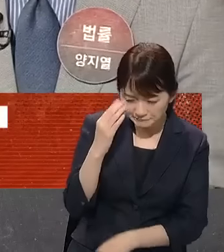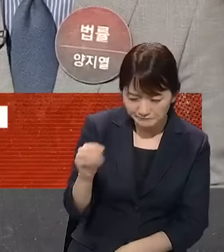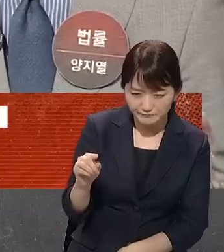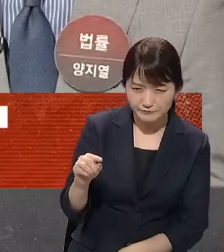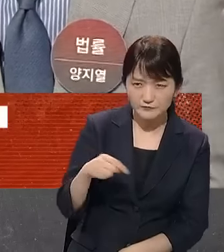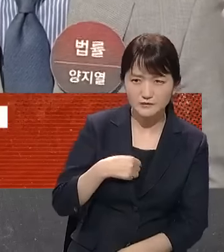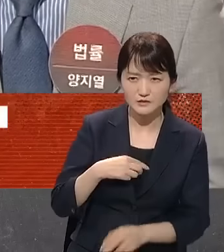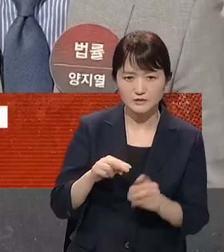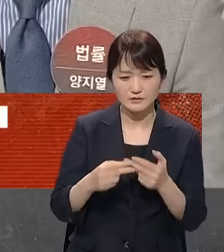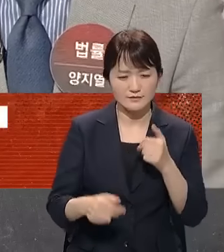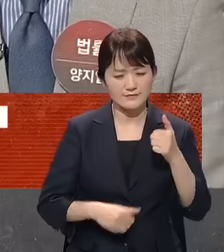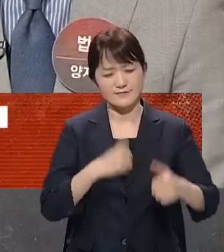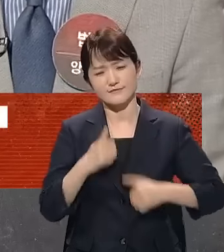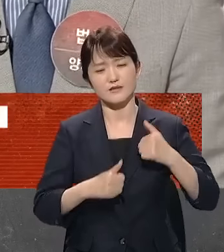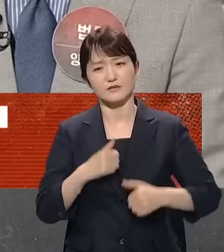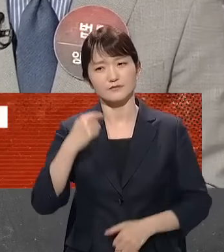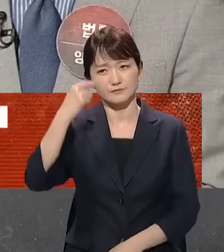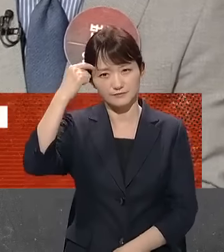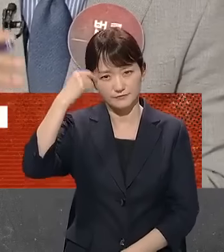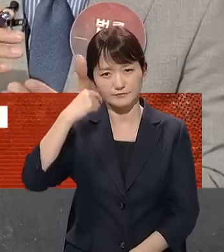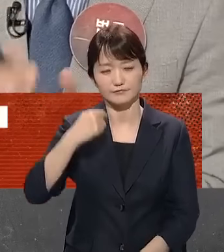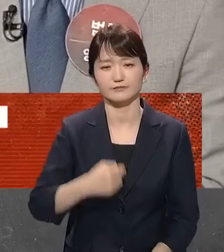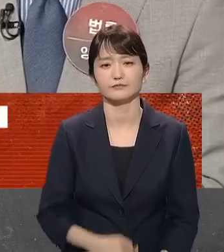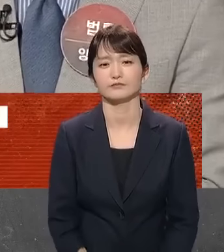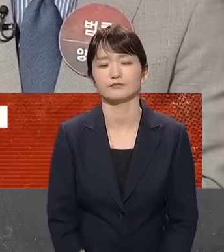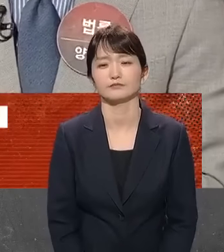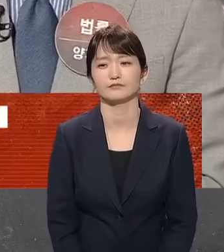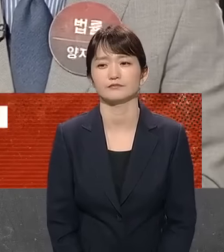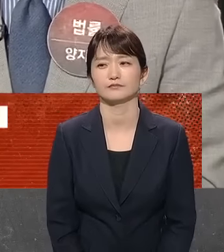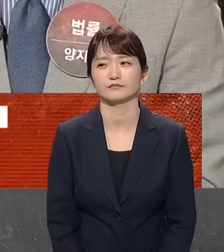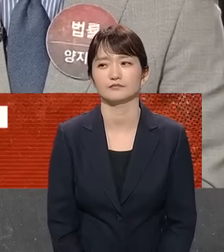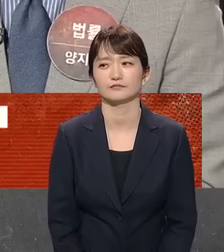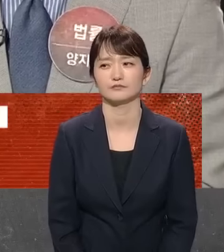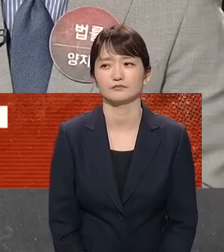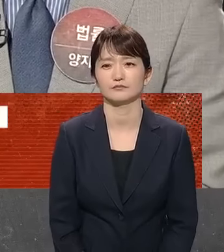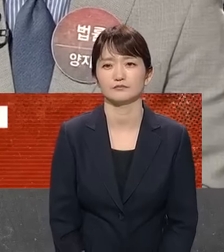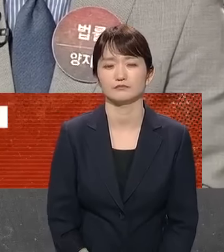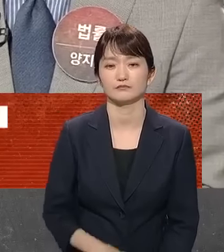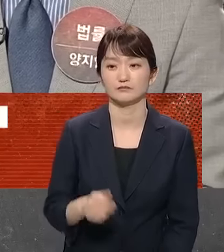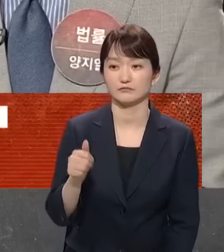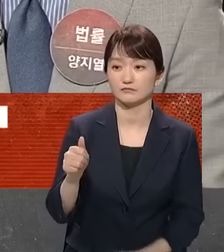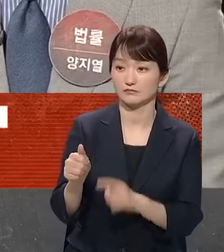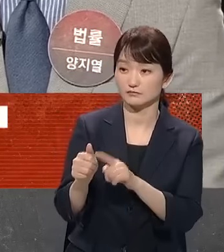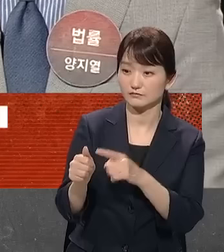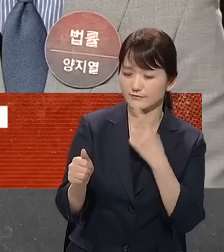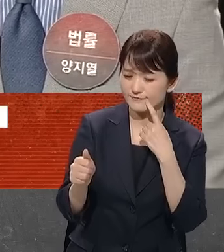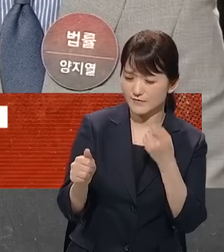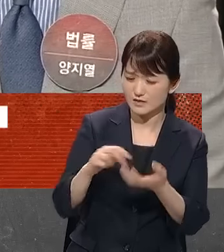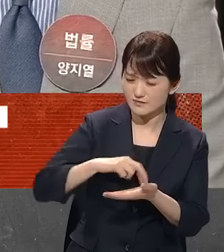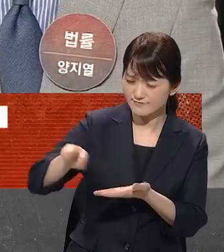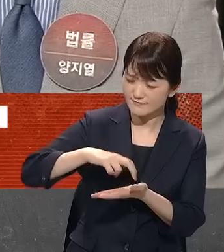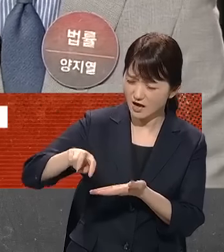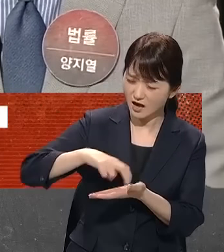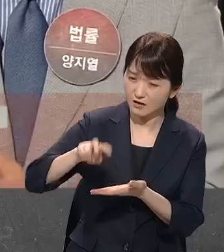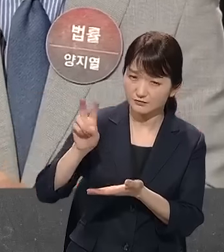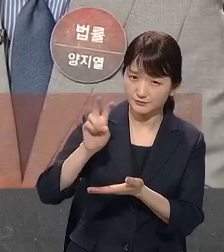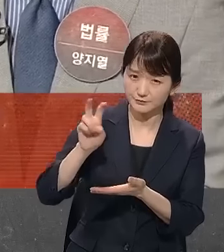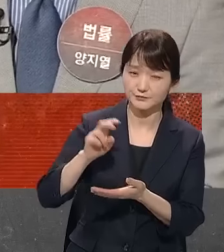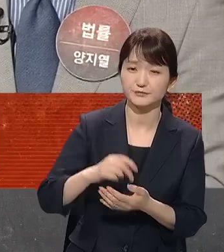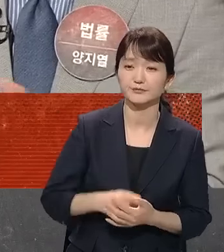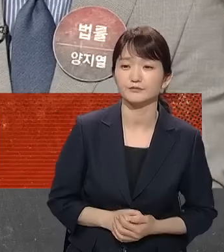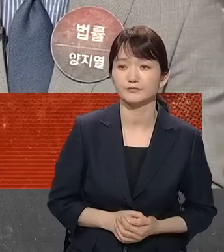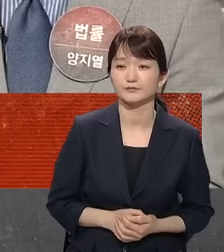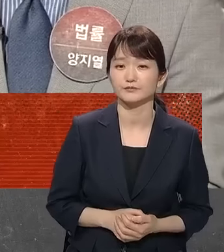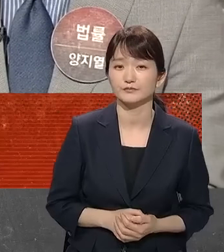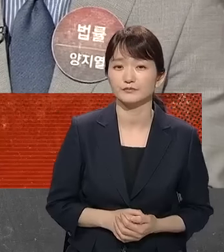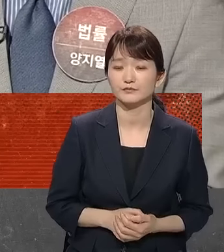본인으로서 참을 수 없는 분노를 느꼈다는 거예요 그래서이 두 전 남자 친구에게 협박성 문자도 한 20배 동 보냈다고 하고요